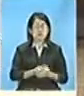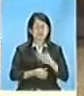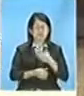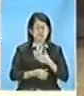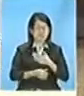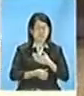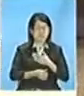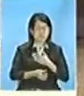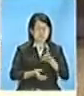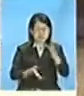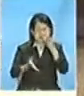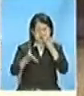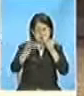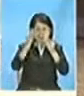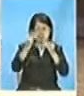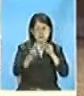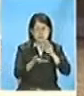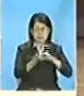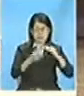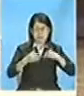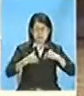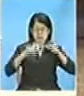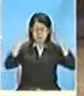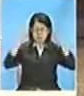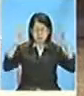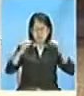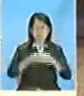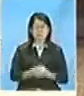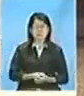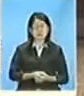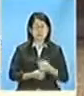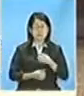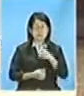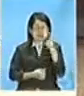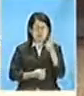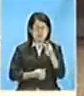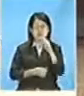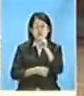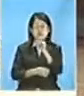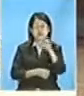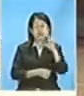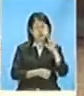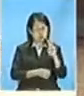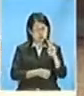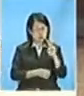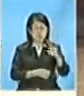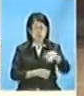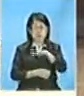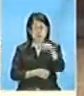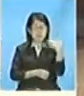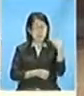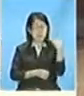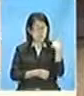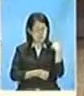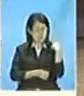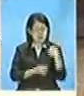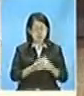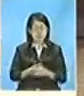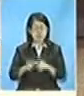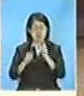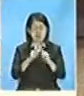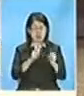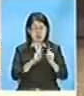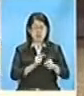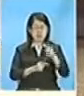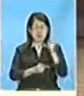เก็บเกี่ยวประสบการณ์และพบว่าวุฒิสภาแห่งนี้ยังมีหลายสิ่งหลายอย่างที่